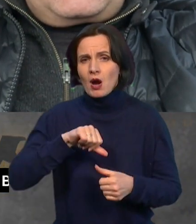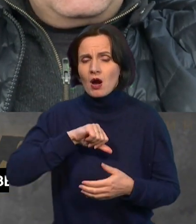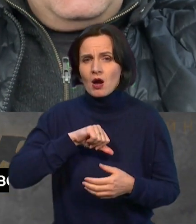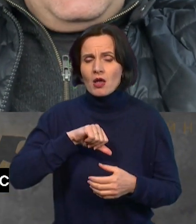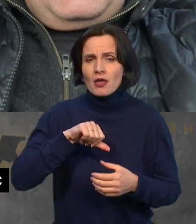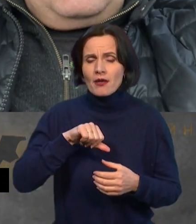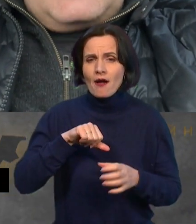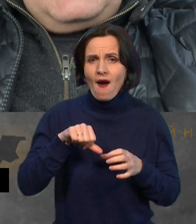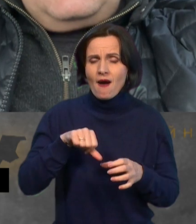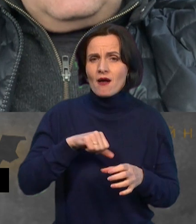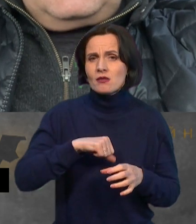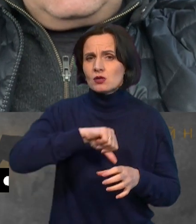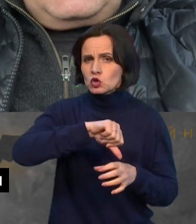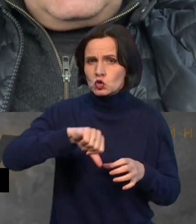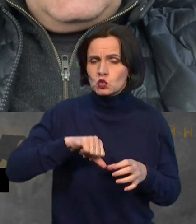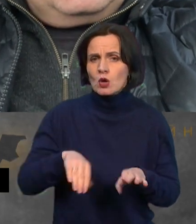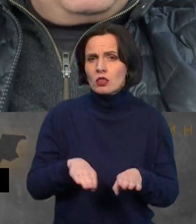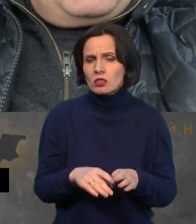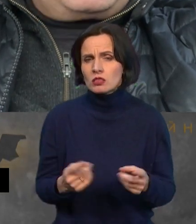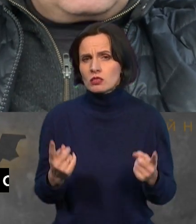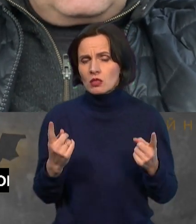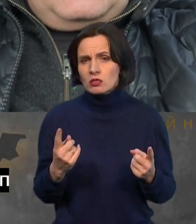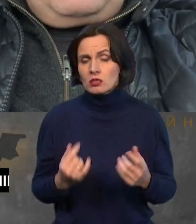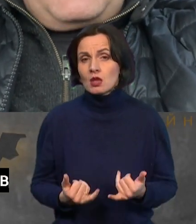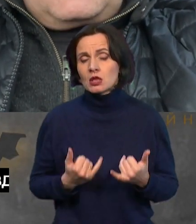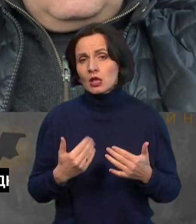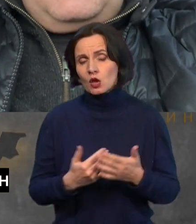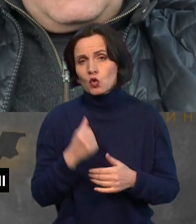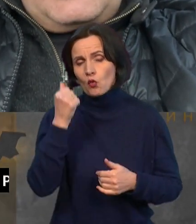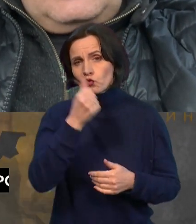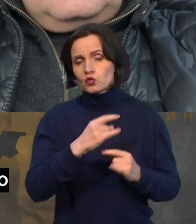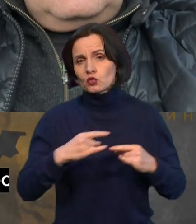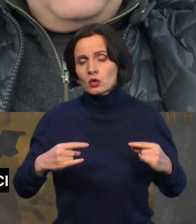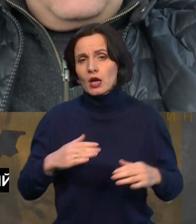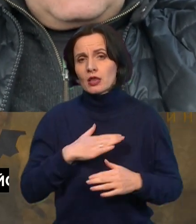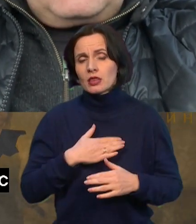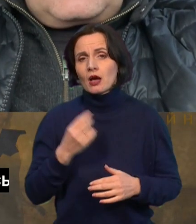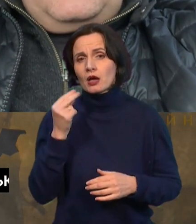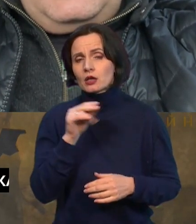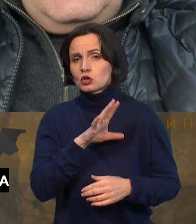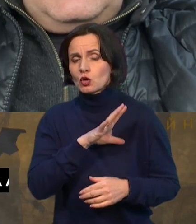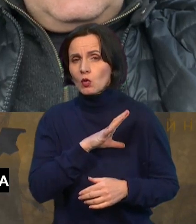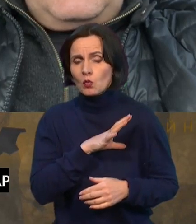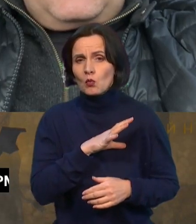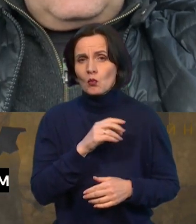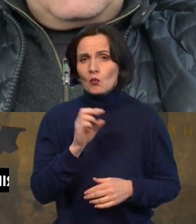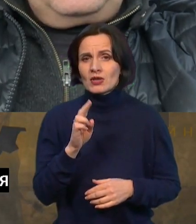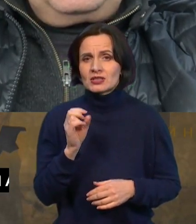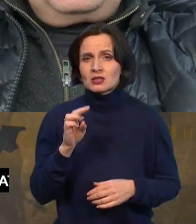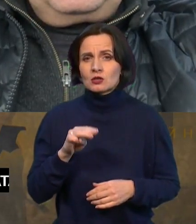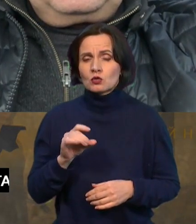потужних. А, власне, для новорічного столу нам бажано було би, звісно, цитрусові і